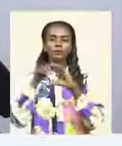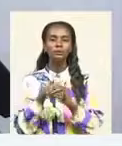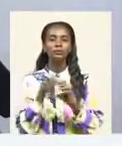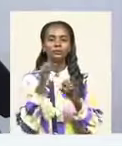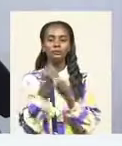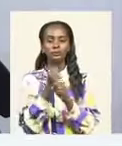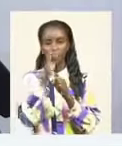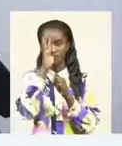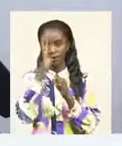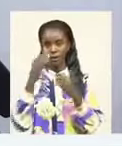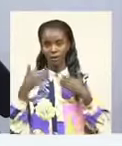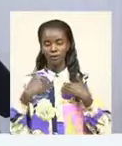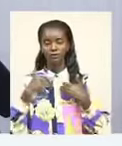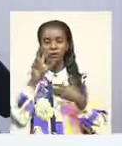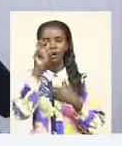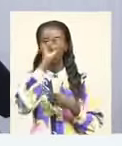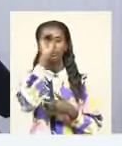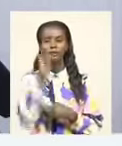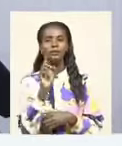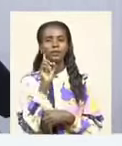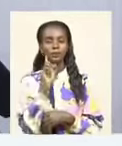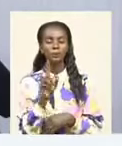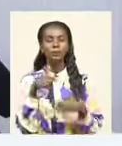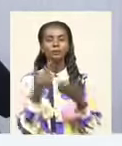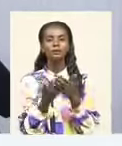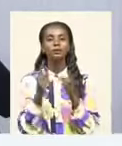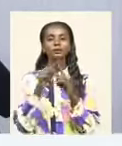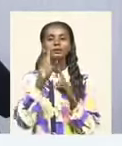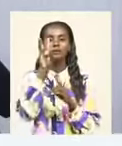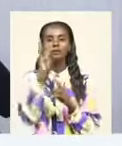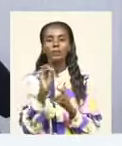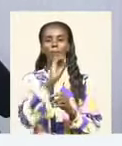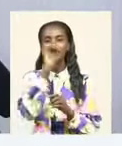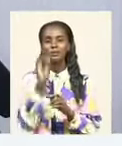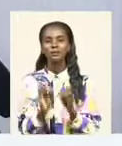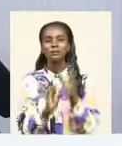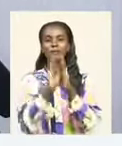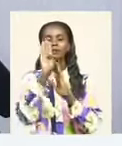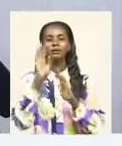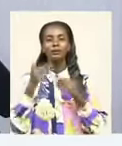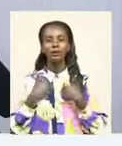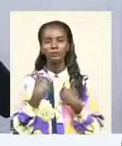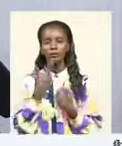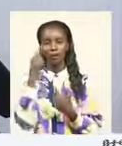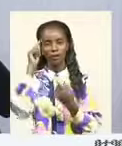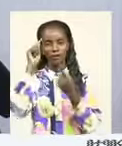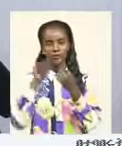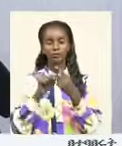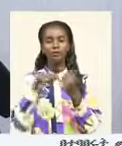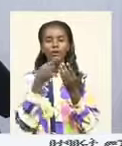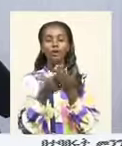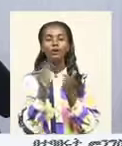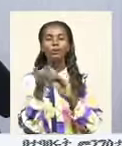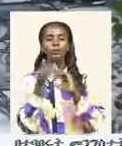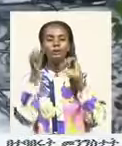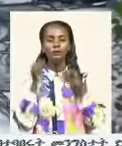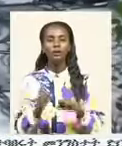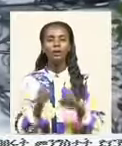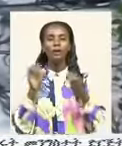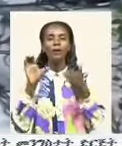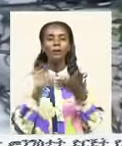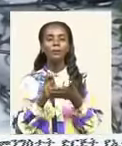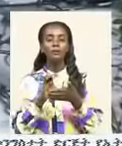ኢንዱስትሪዎች ያላቸው ድርሻ 30% ነው። ይህንን ወደ 60% ማሳደግ አለብን ብለን አቅደናል። ይሄ ሊሆን የሚችለው